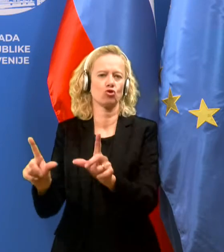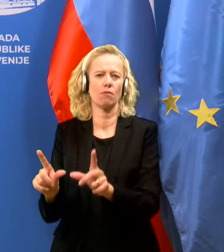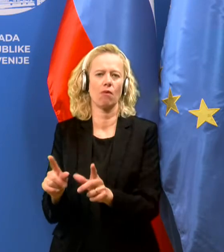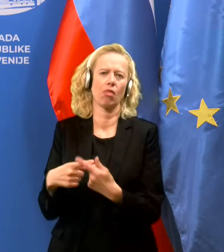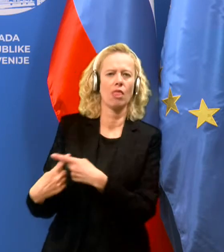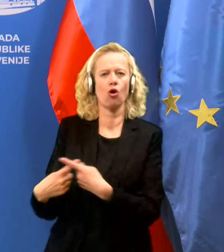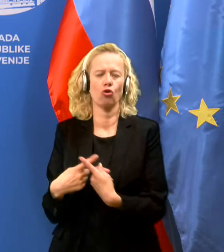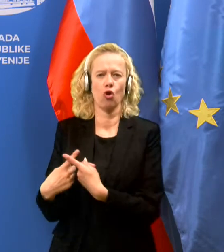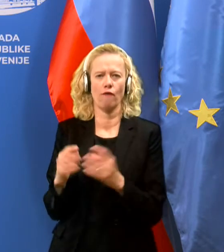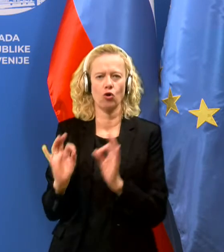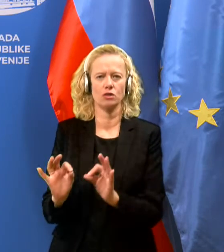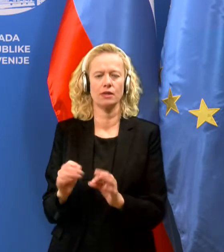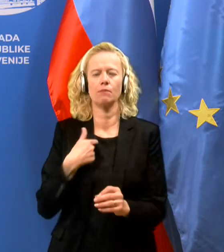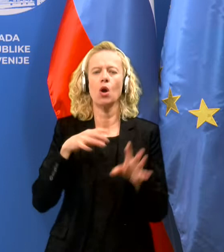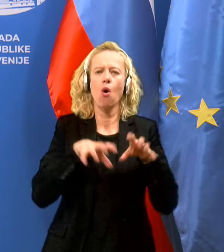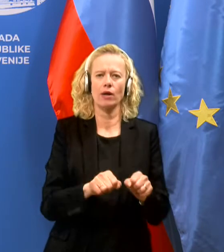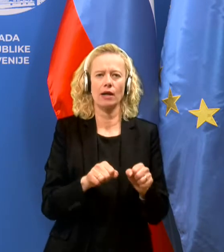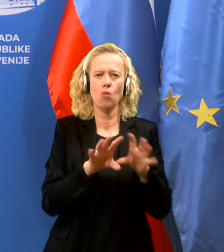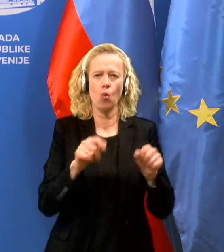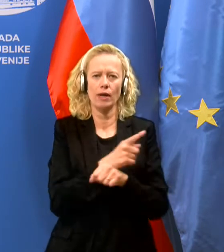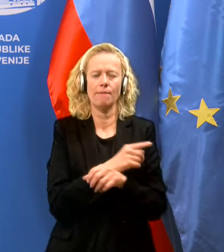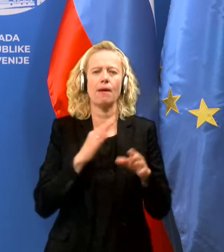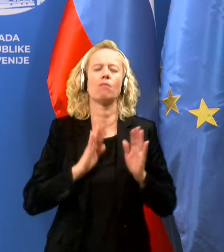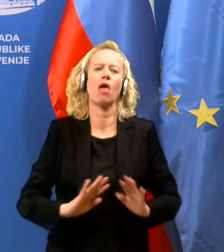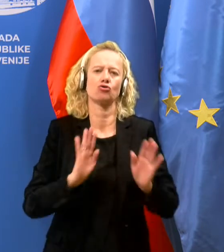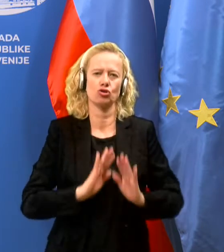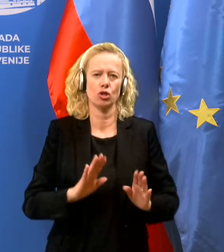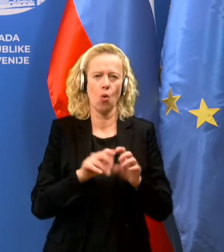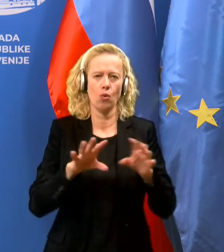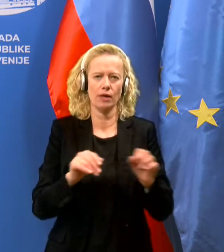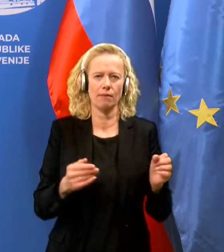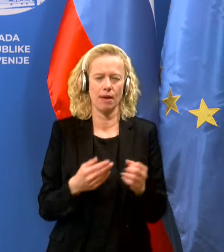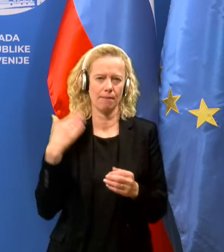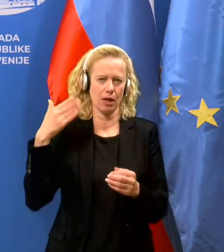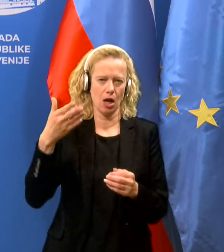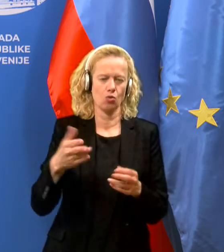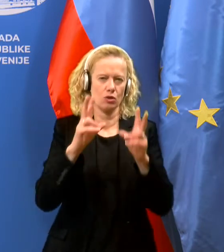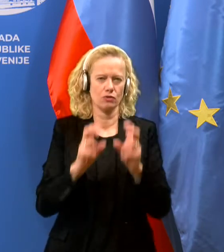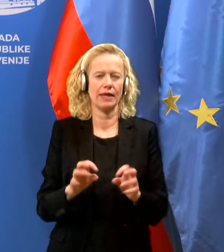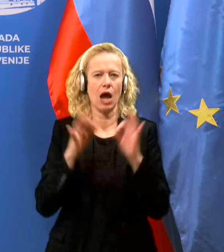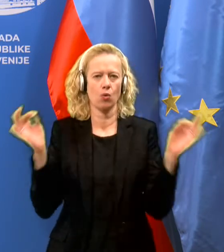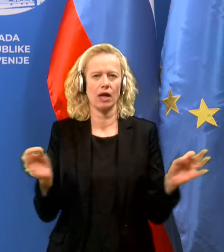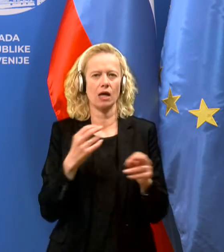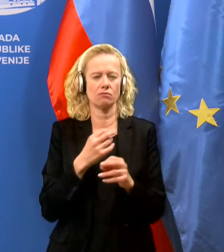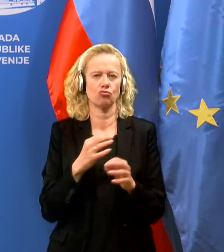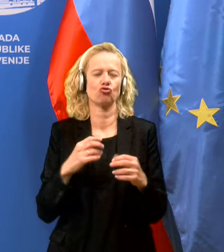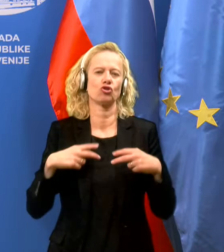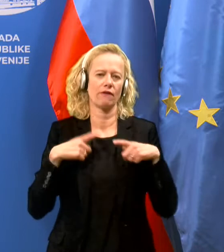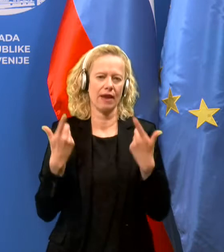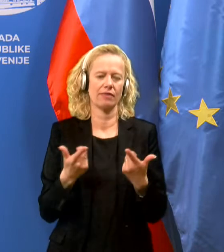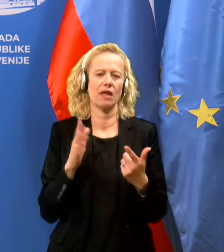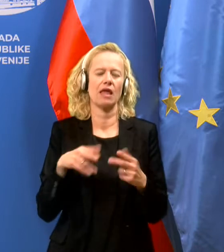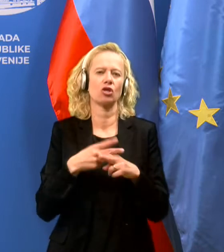negotovosti, saj ohranjamo ukrepe, ki blažijo posledice prihajajoče zaustavitve javnega življenja na državljane ter